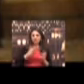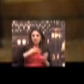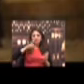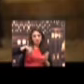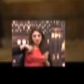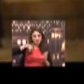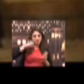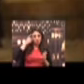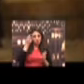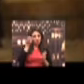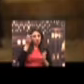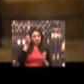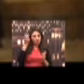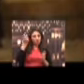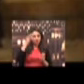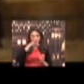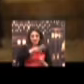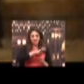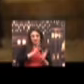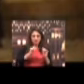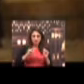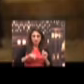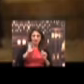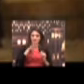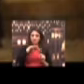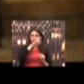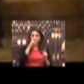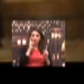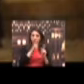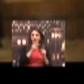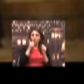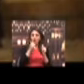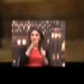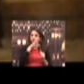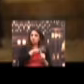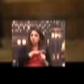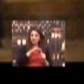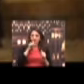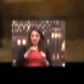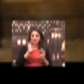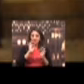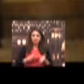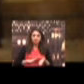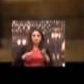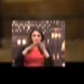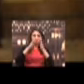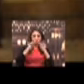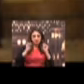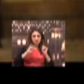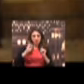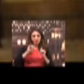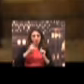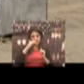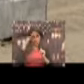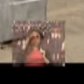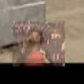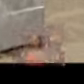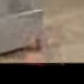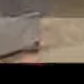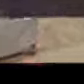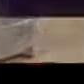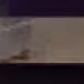مجموعه اختراعات كلها مفيده. ده اللي احنا محتاجينه، الشيء المفيد في هذا الوقت اللي ينفع مصر. بشكركم جدا.